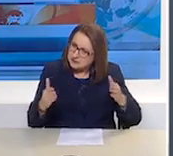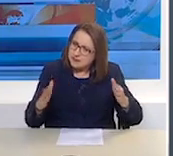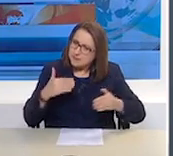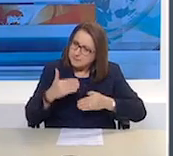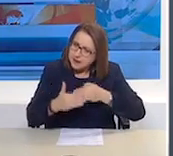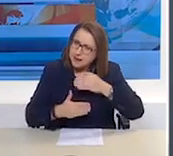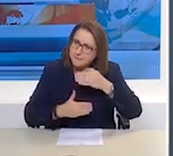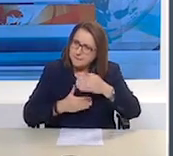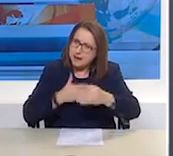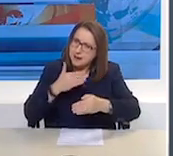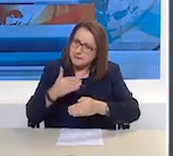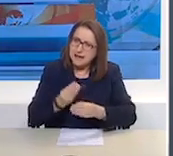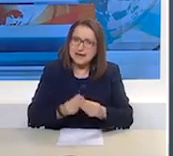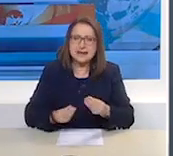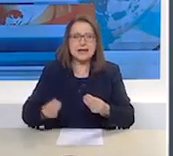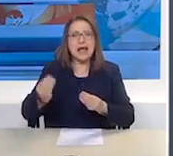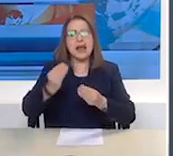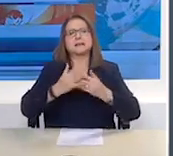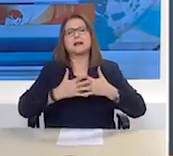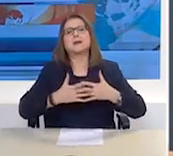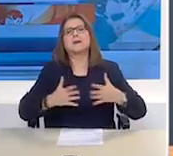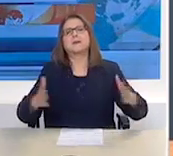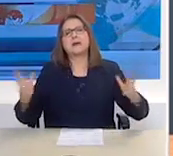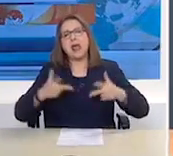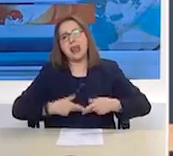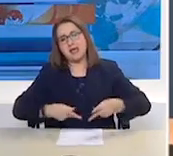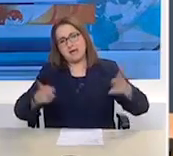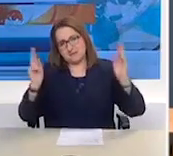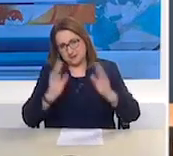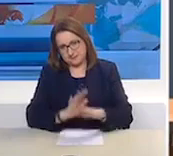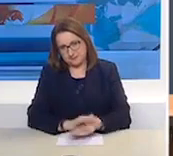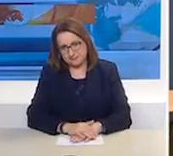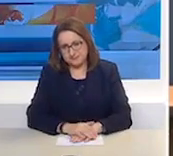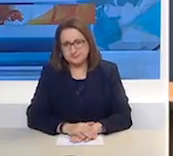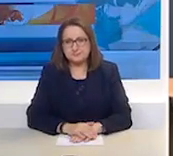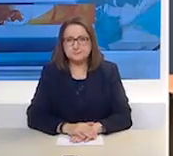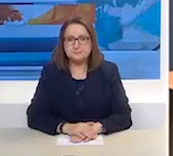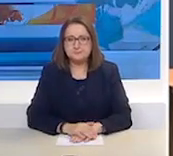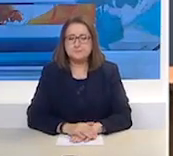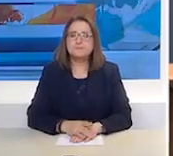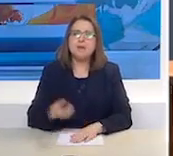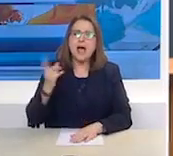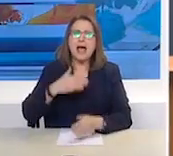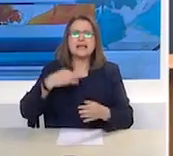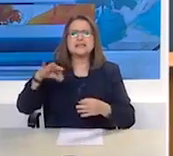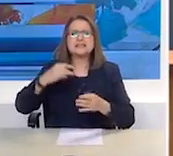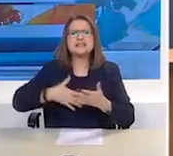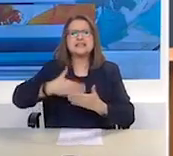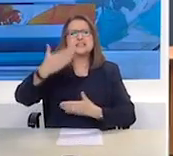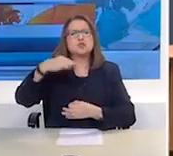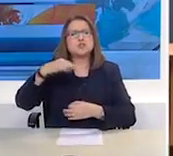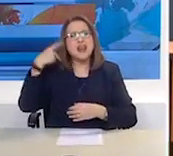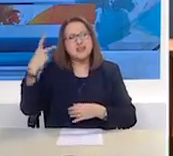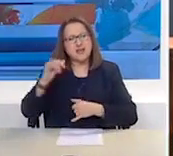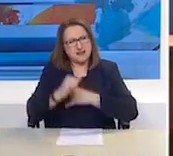αυτή πραγματικότητα. Πιο πολύ προς τα εκεί. Ευχαριστώ. Ο κύριος Καραγιώργος από την ιστοσελίδα iatronet.gr. Κύριε Χατζηγεωργίου